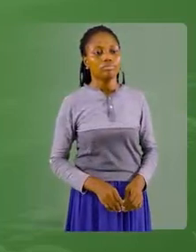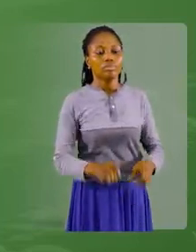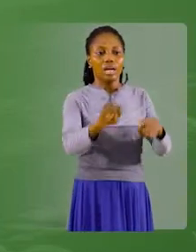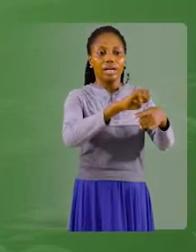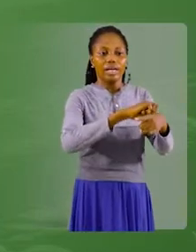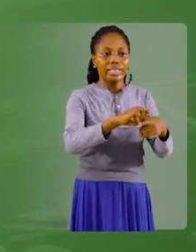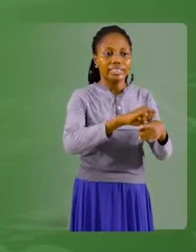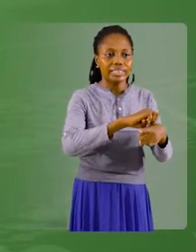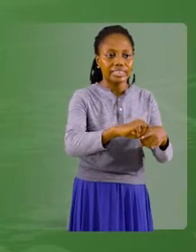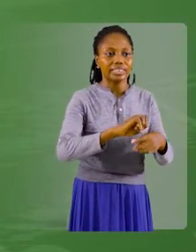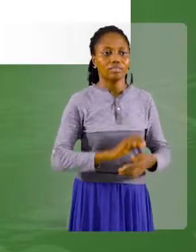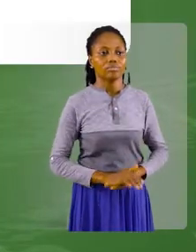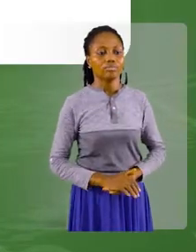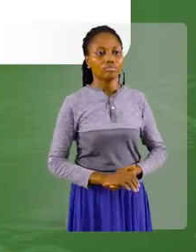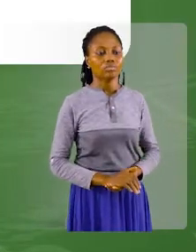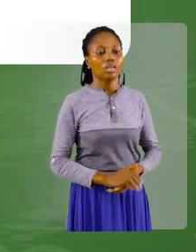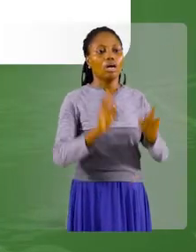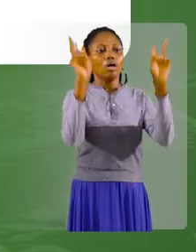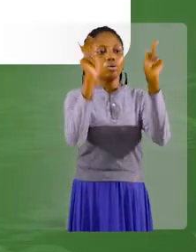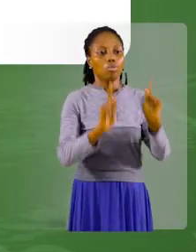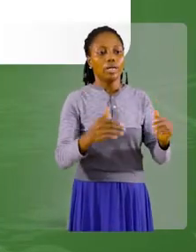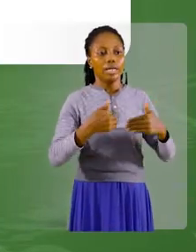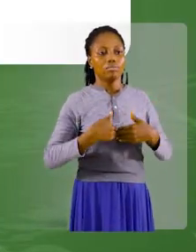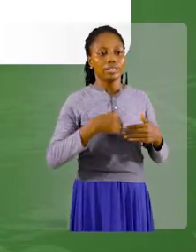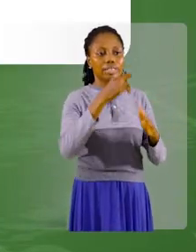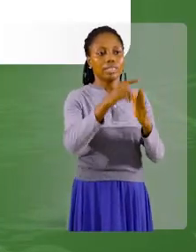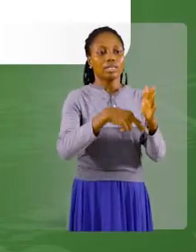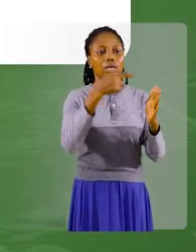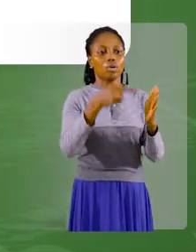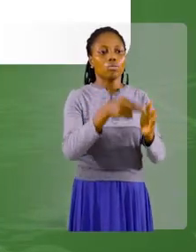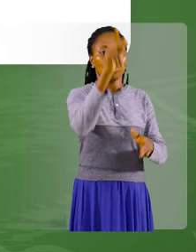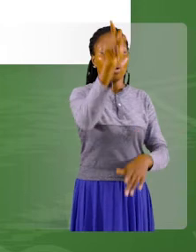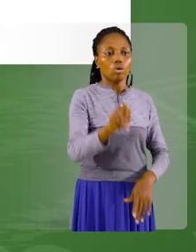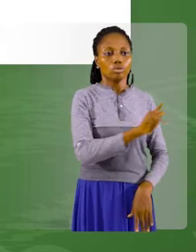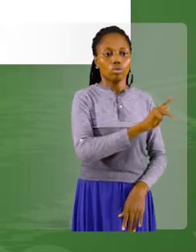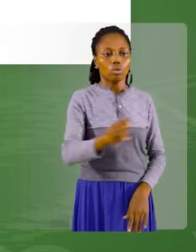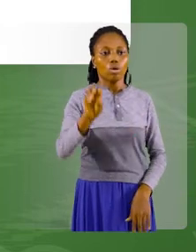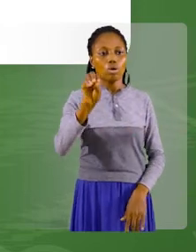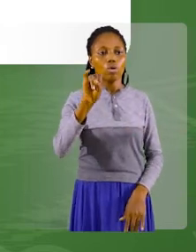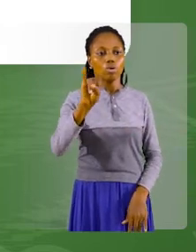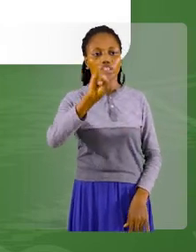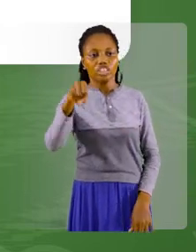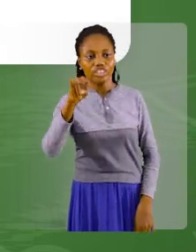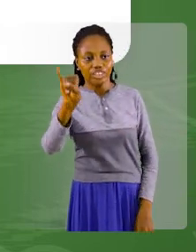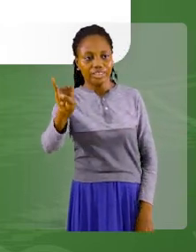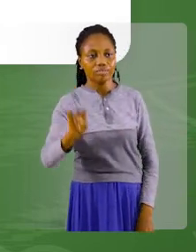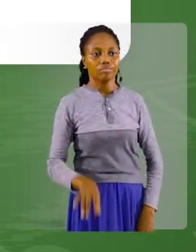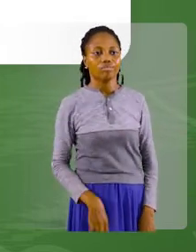Exercice. Le plan est muni d'un repère orthonommé